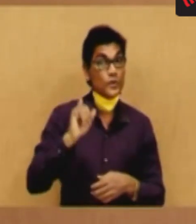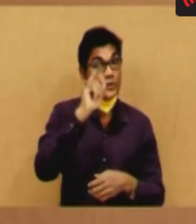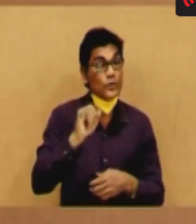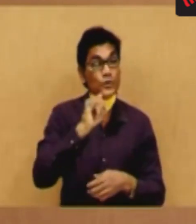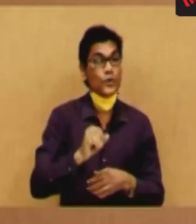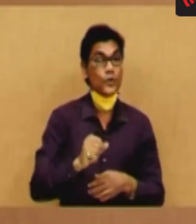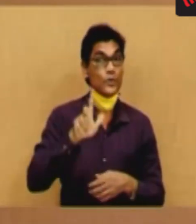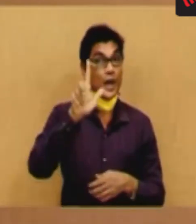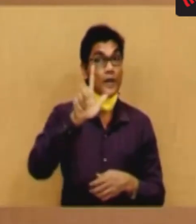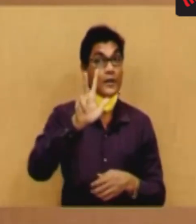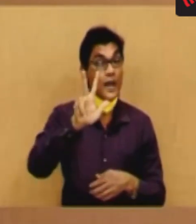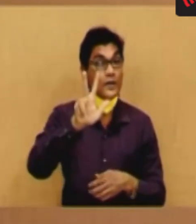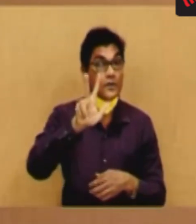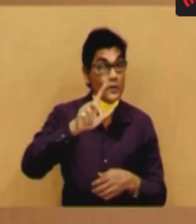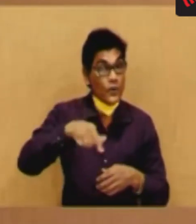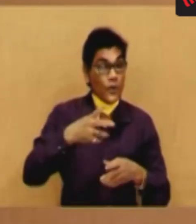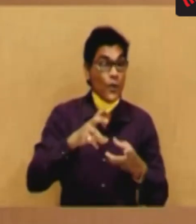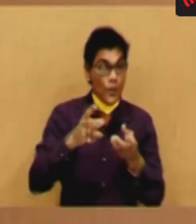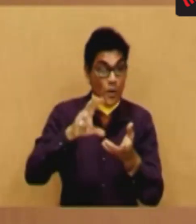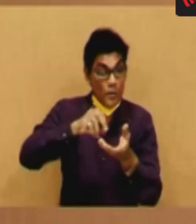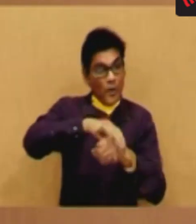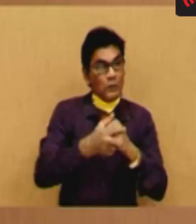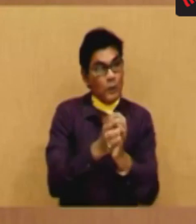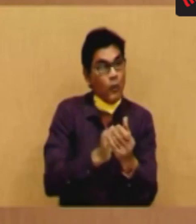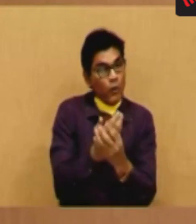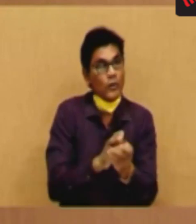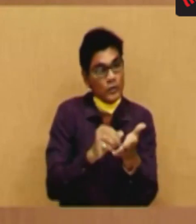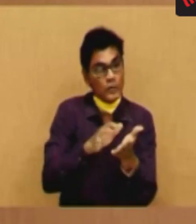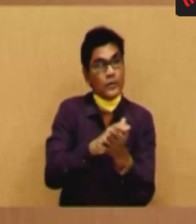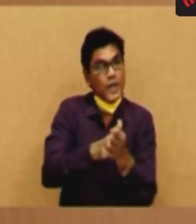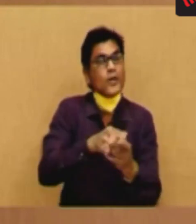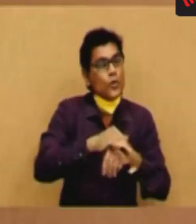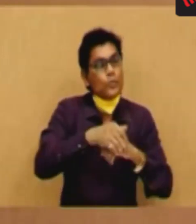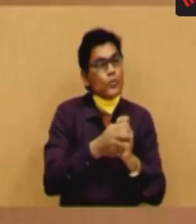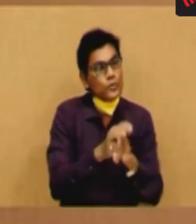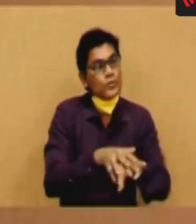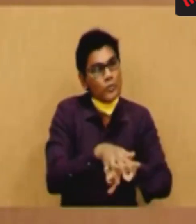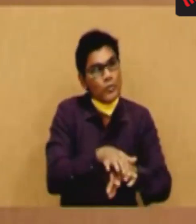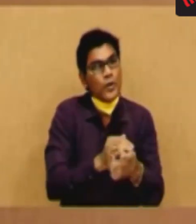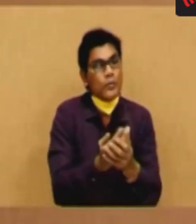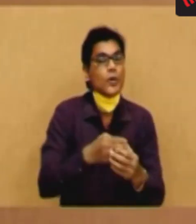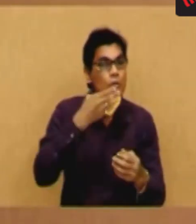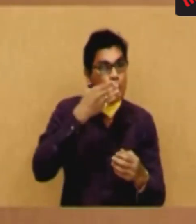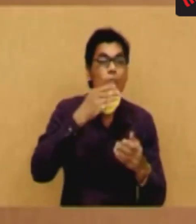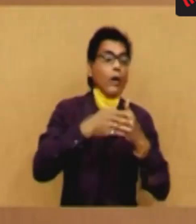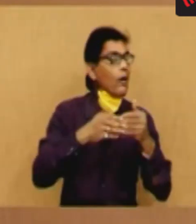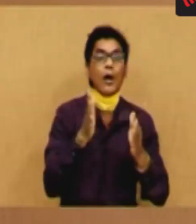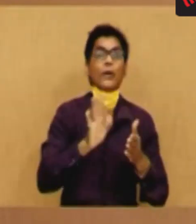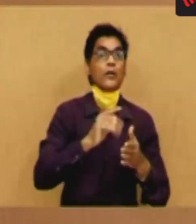ଥର ସାବୁନ ପାଣିରେ ତାଙ୍କର ମଧ୍ୟ ହାତ ଧୋଇଦେବା ଏବଂ ତାଙ୍କୁ ବୁଝାଇବା ହାତକୁ ବାରମ୍ବାର ମୁହଁ ପାଖକୁ ଆଣିବେ